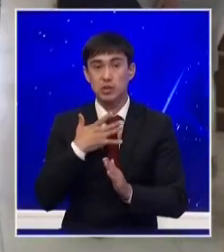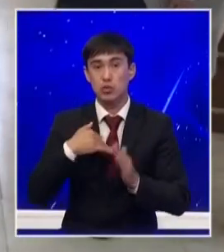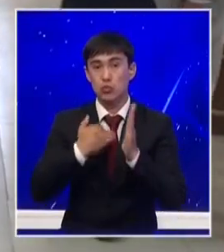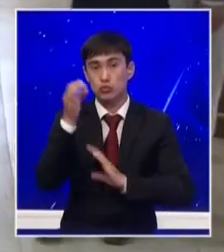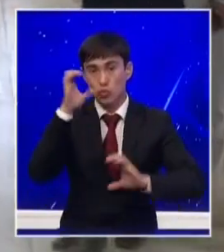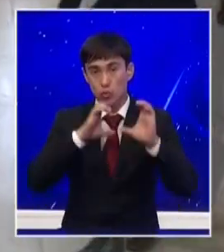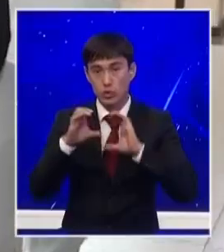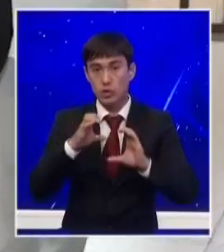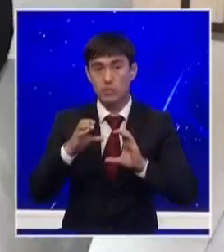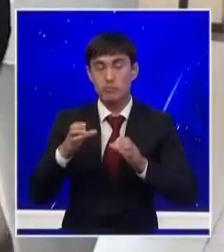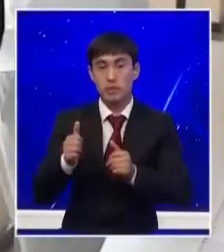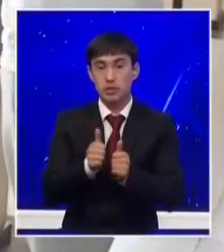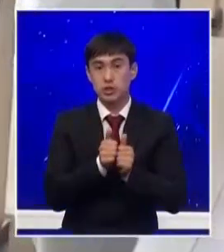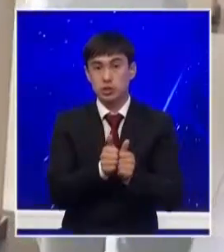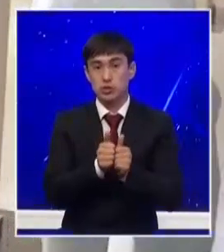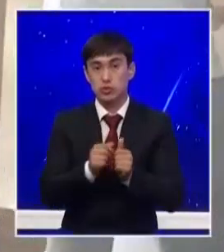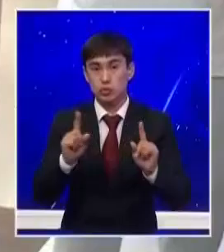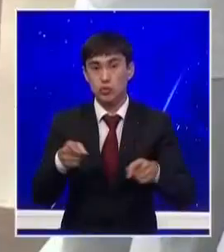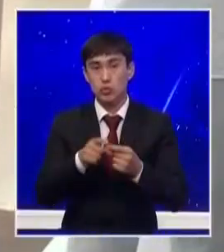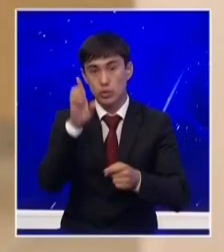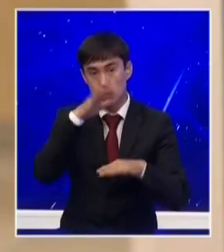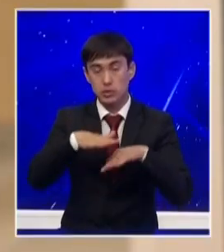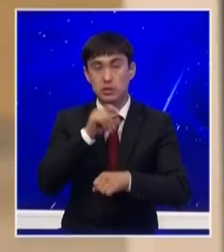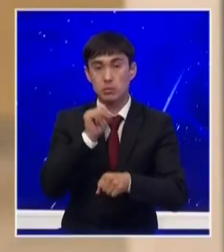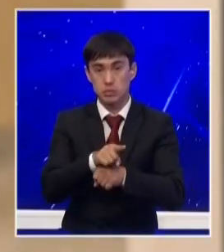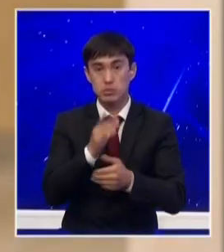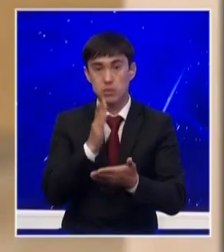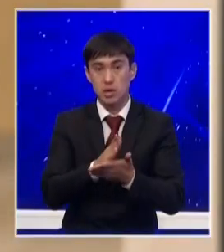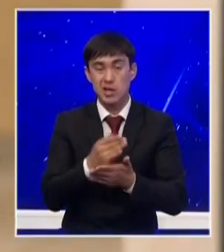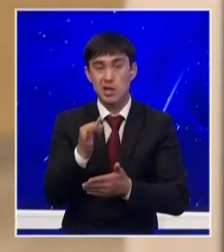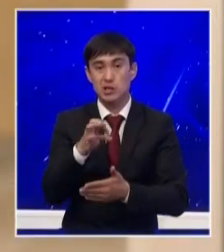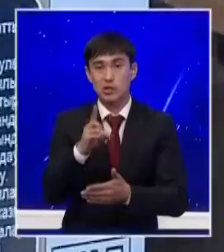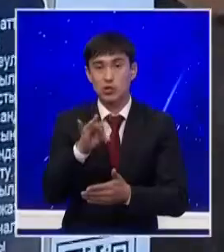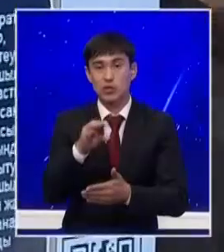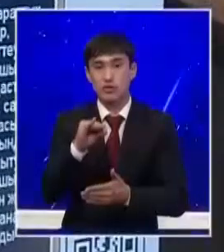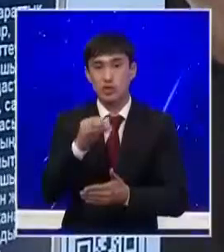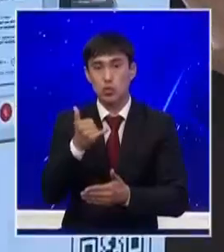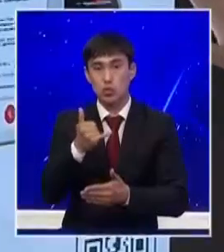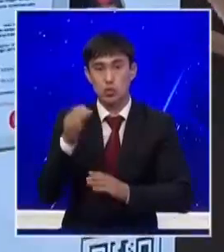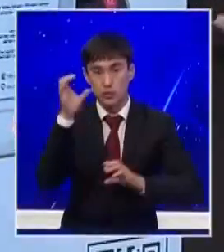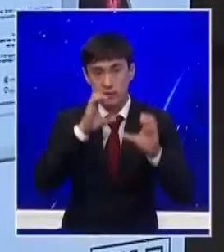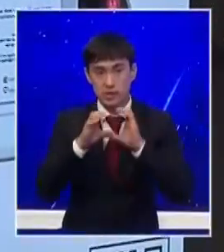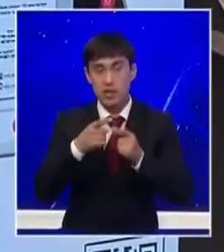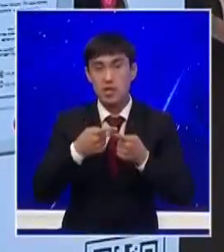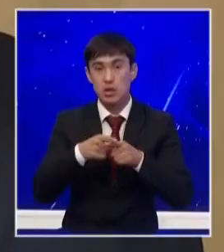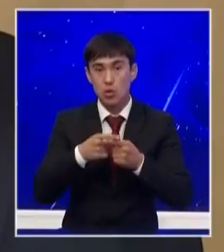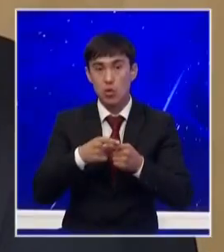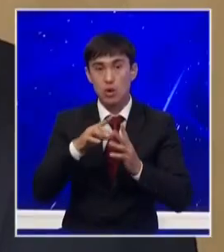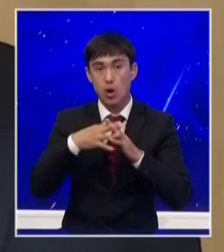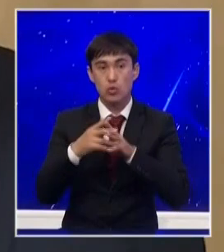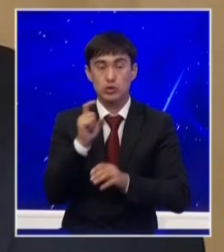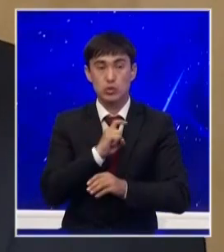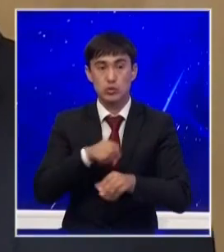орындарымен серіктестік құру жайлы ел басының тапсырмасы бар. Осыған сәйкес Ілияс Жансүгіров атындағы Жетісу университетінде технологиялық ауыл